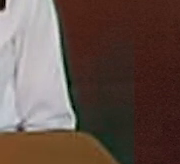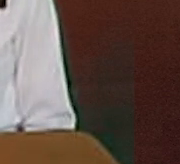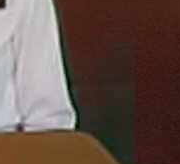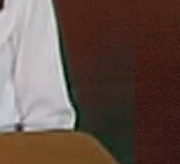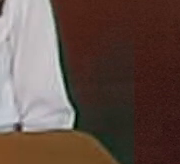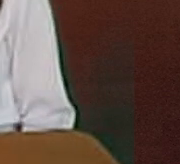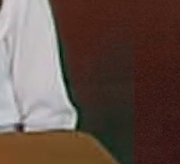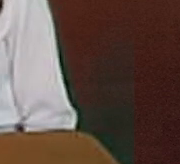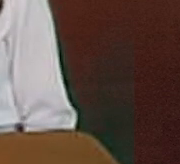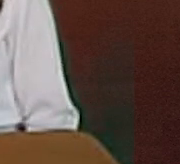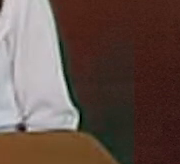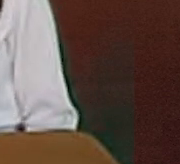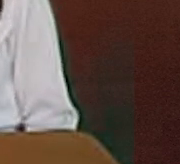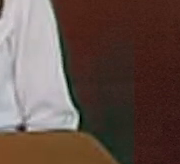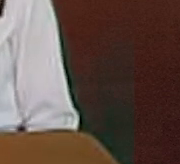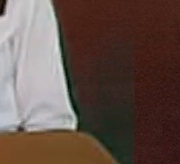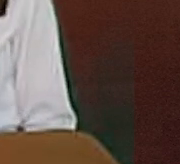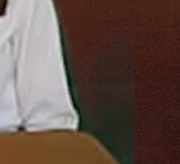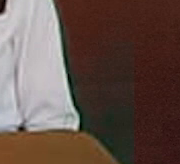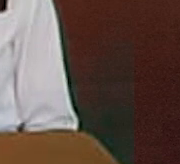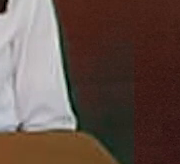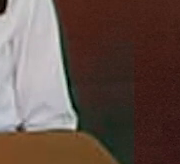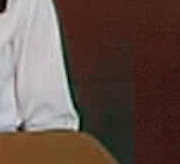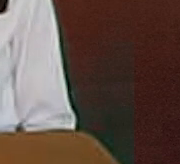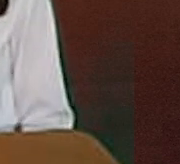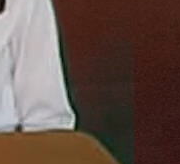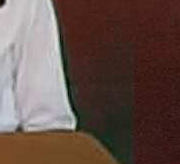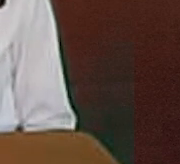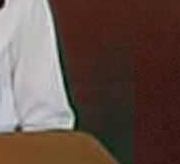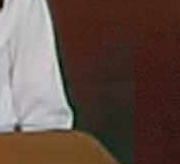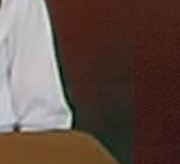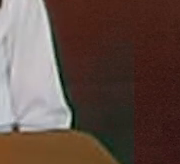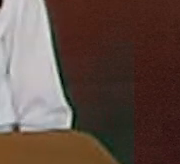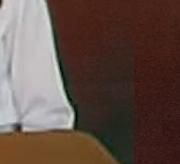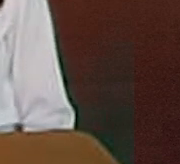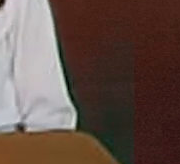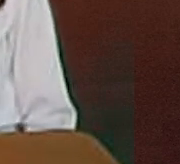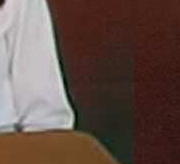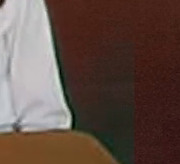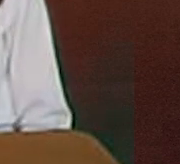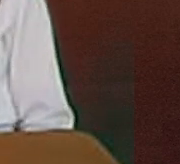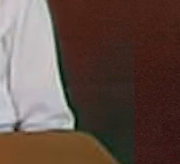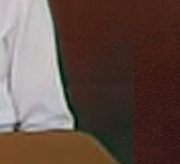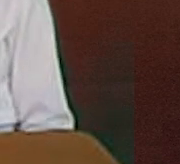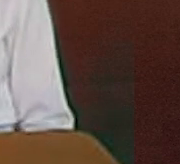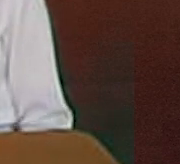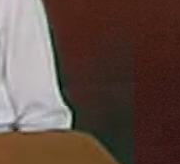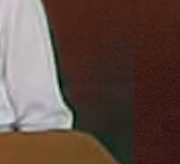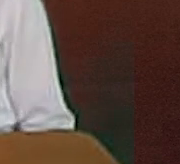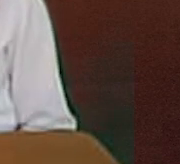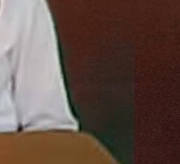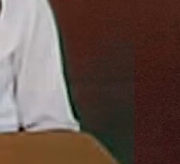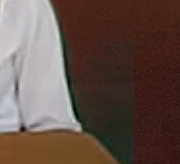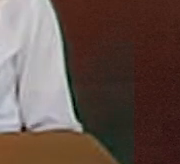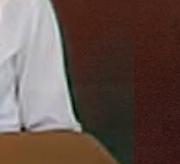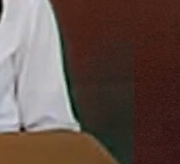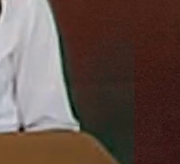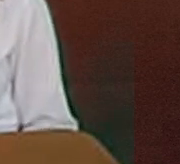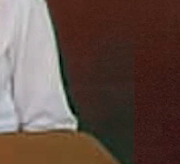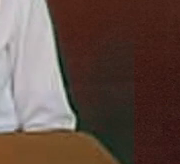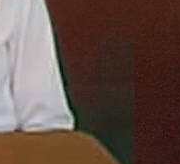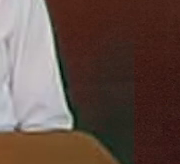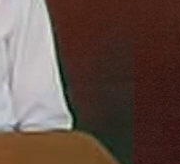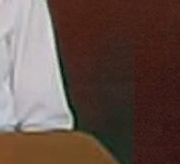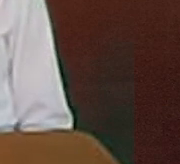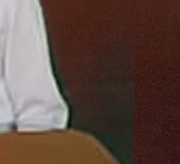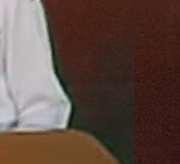sa atin ngayon ang kanyang kaalaman sa paggamit ng nabanggit na software. Wow! Astig yan ah! Kaya ano pang hinihintay niyo,